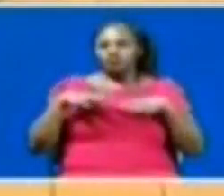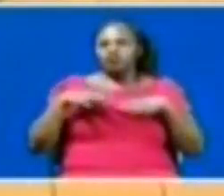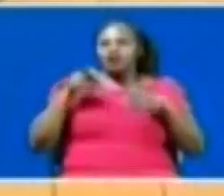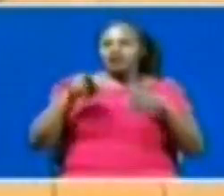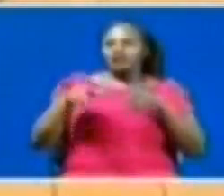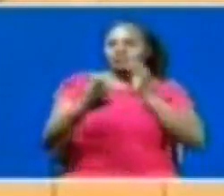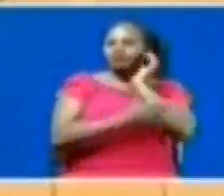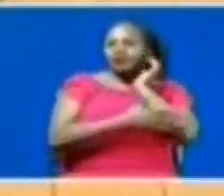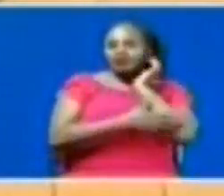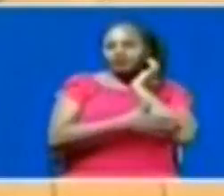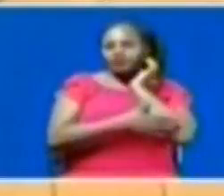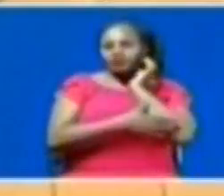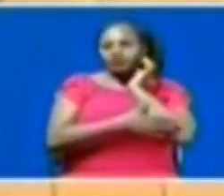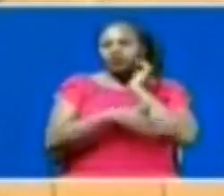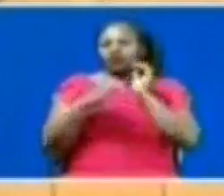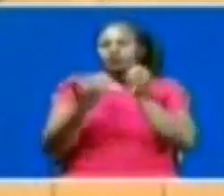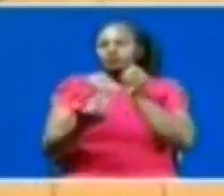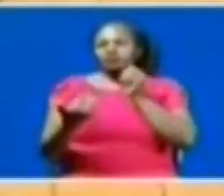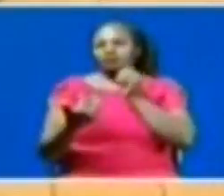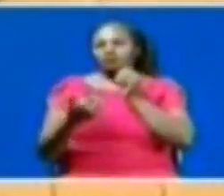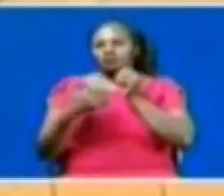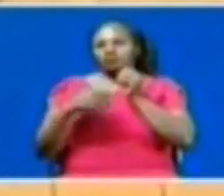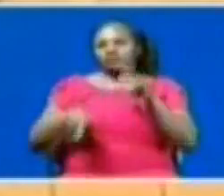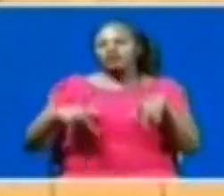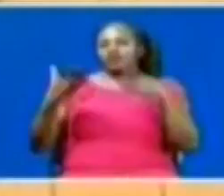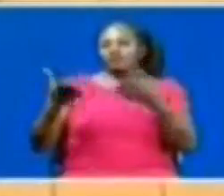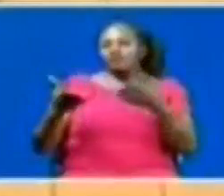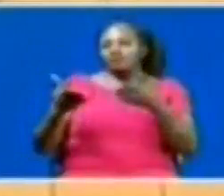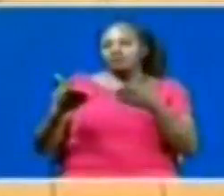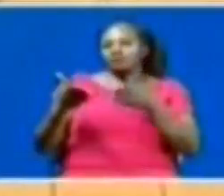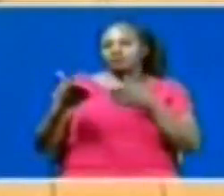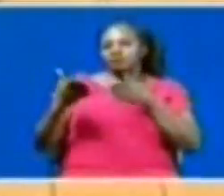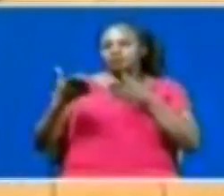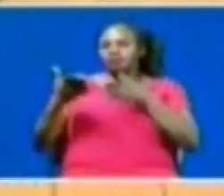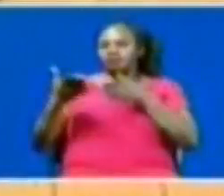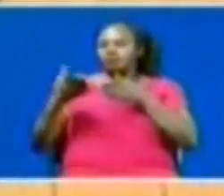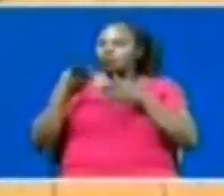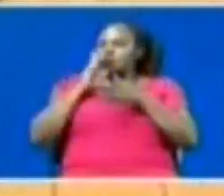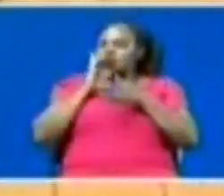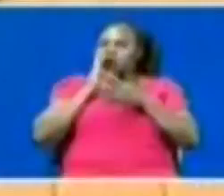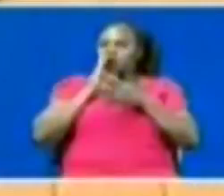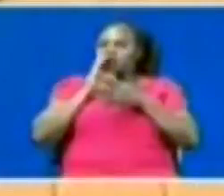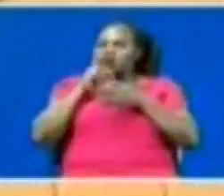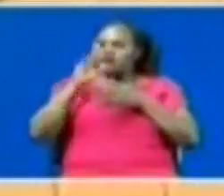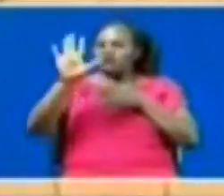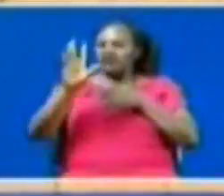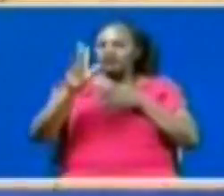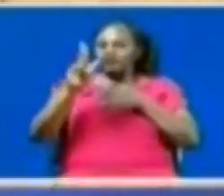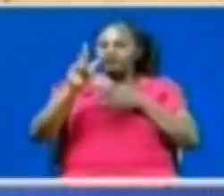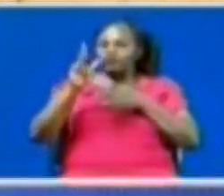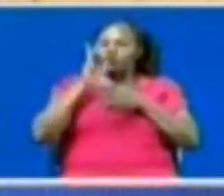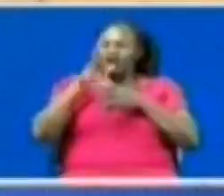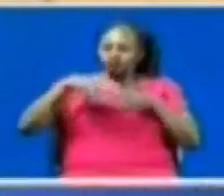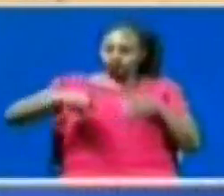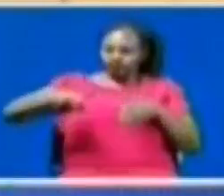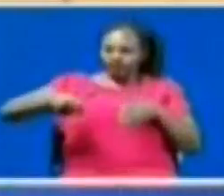Mazingira haya ni mabaya sana. Hata watoto saizi, mimi mwenyewe vile nakaa namna hii, ninaoga na jerican ambayo ni lita 5 ndio naoga